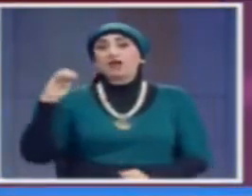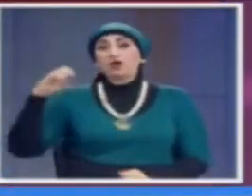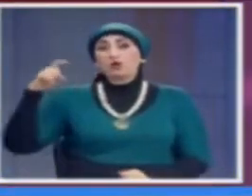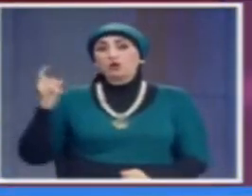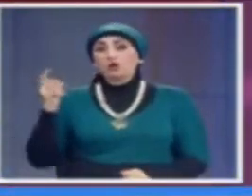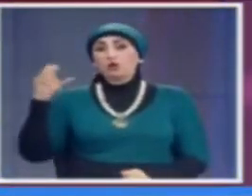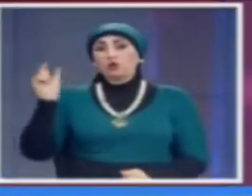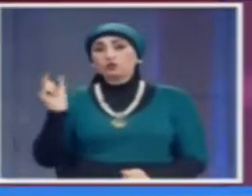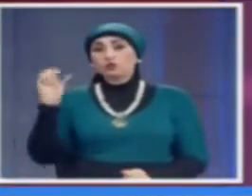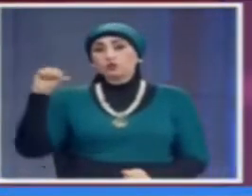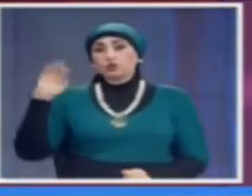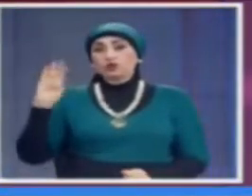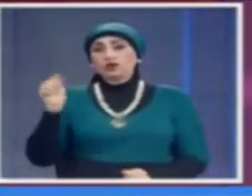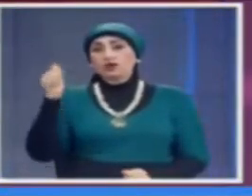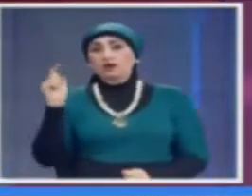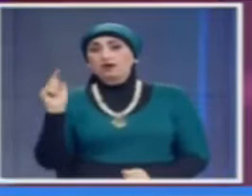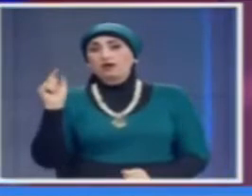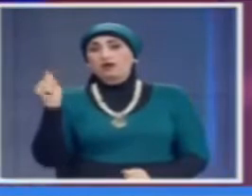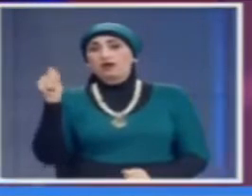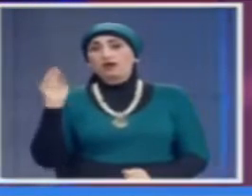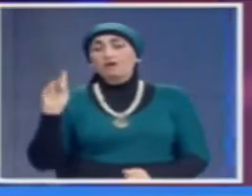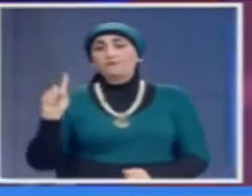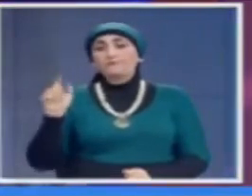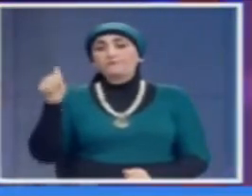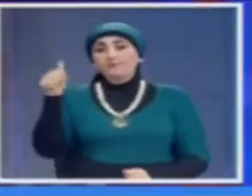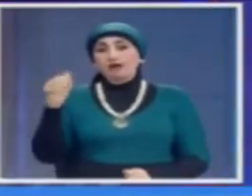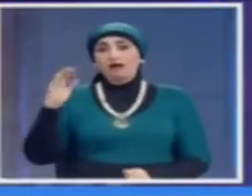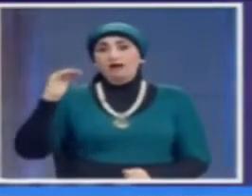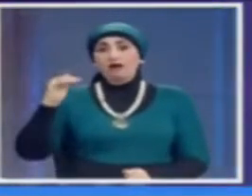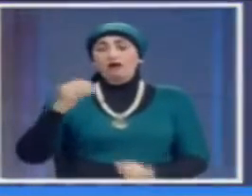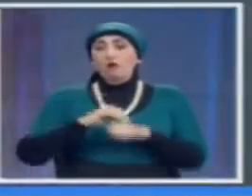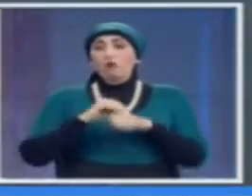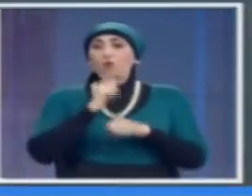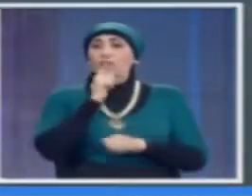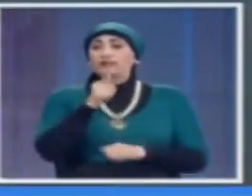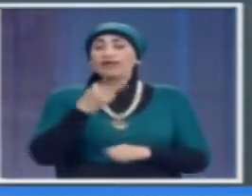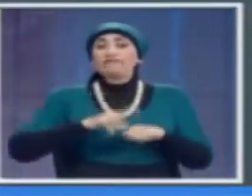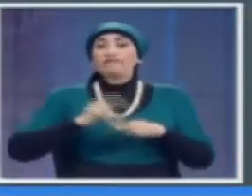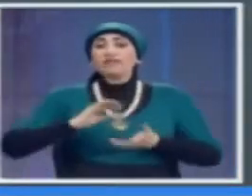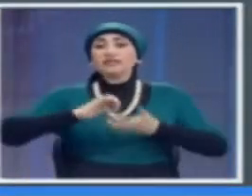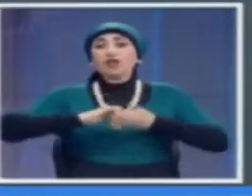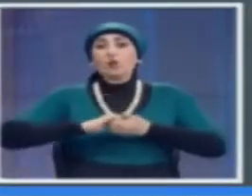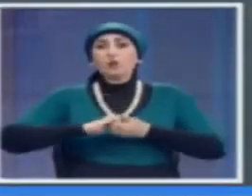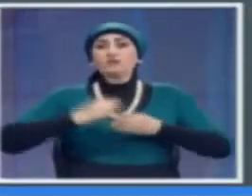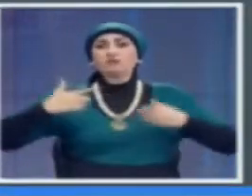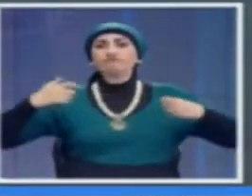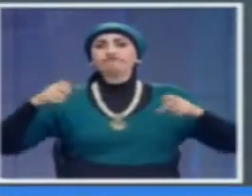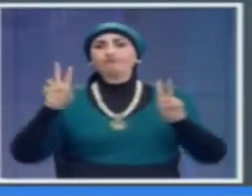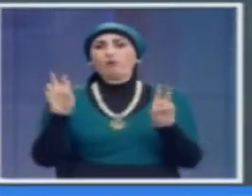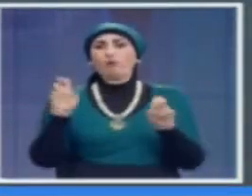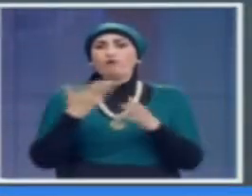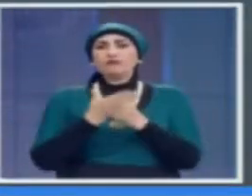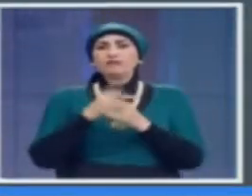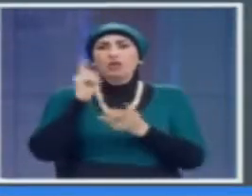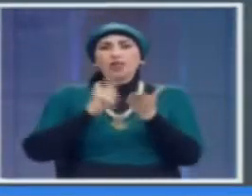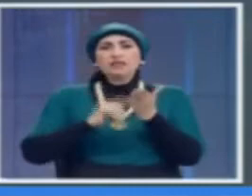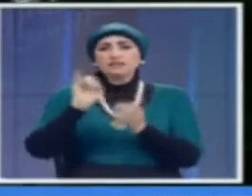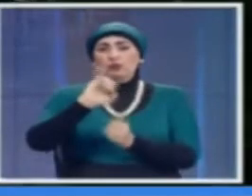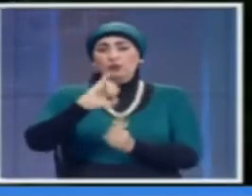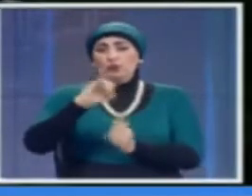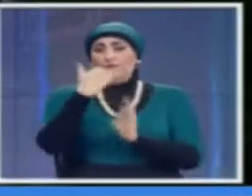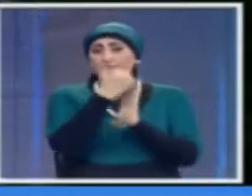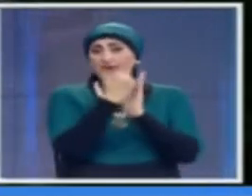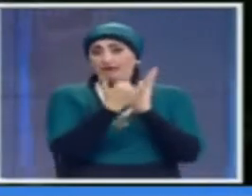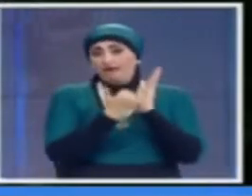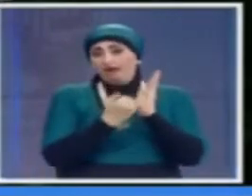كاراباخ. وقال وزير الخارجية الأرمينية في تصريح له أنه بعد التوصل إلى اتفاق إطلاق النار أو وقف إطلاق